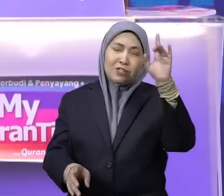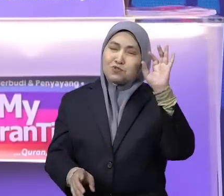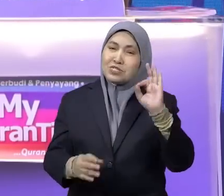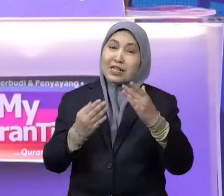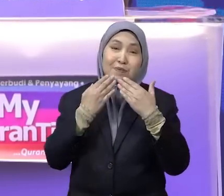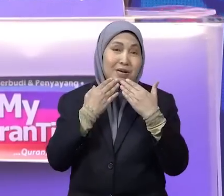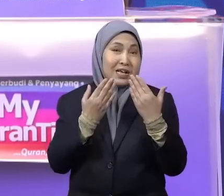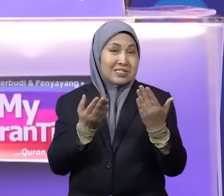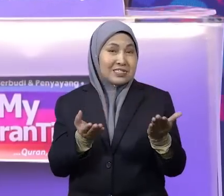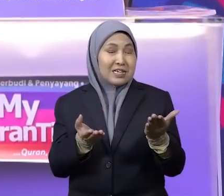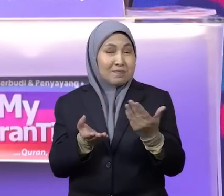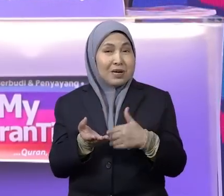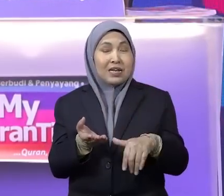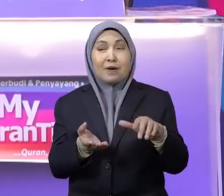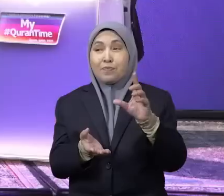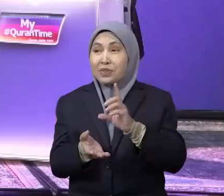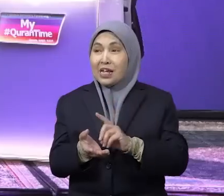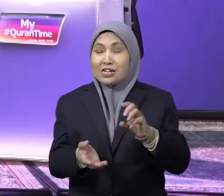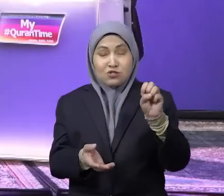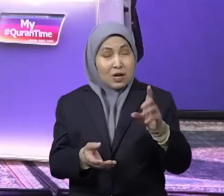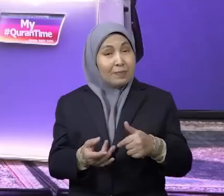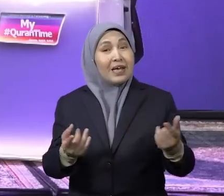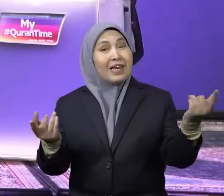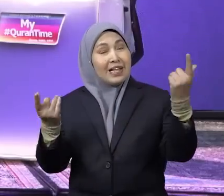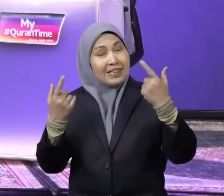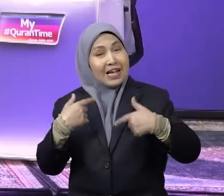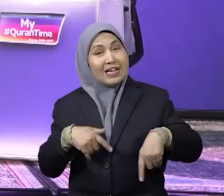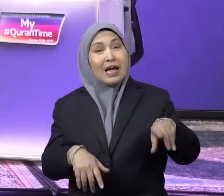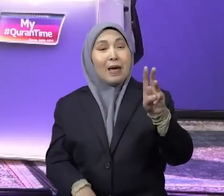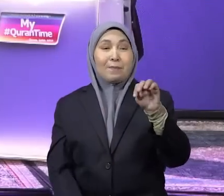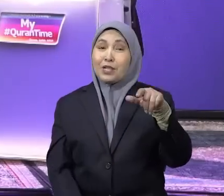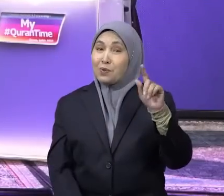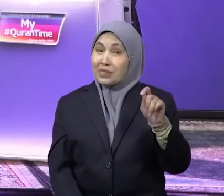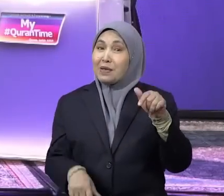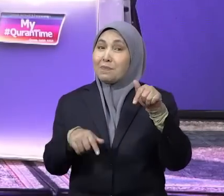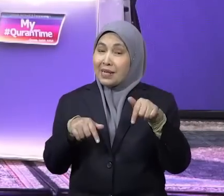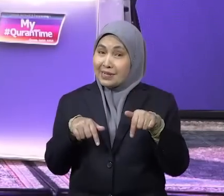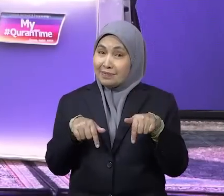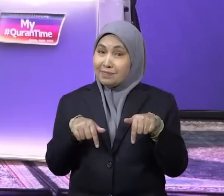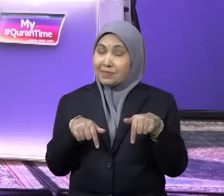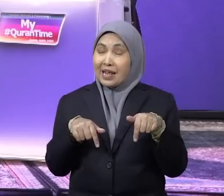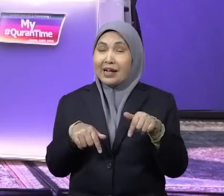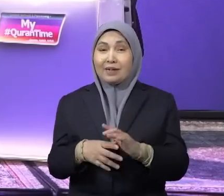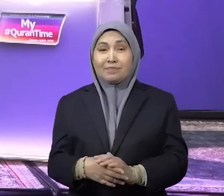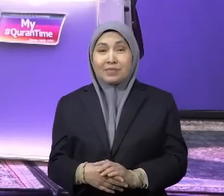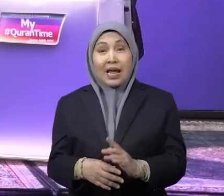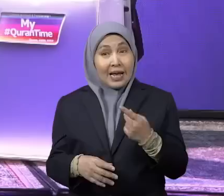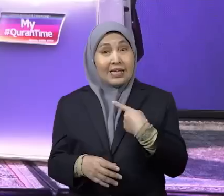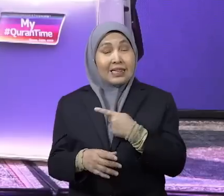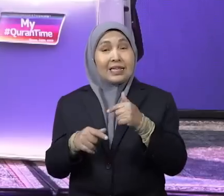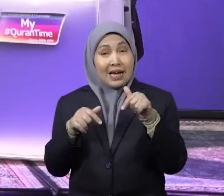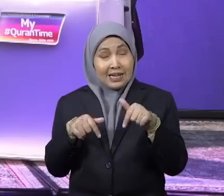kasih kepada Dr. Fadil Ustaz yang berkunjung ke teratak My Quran Time pada hari ini. Kita hari